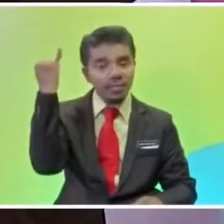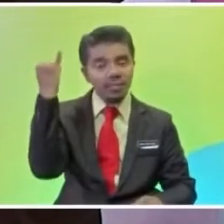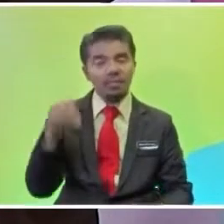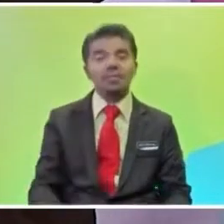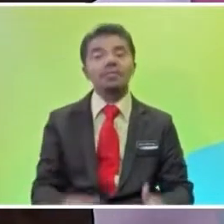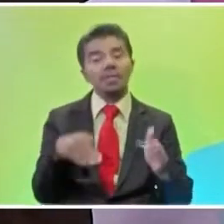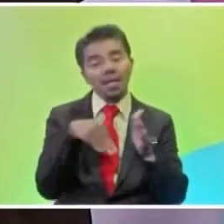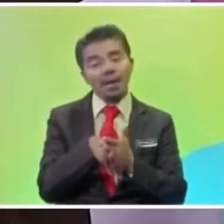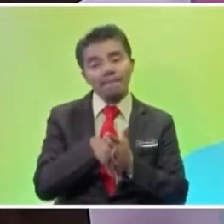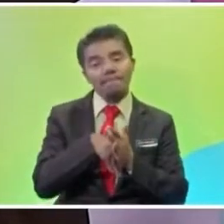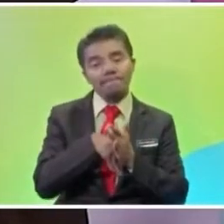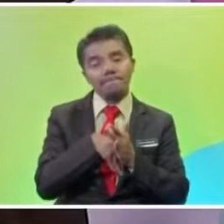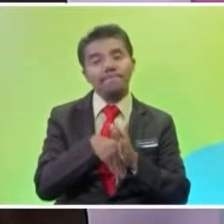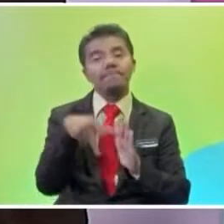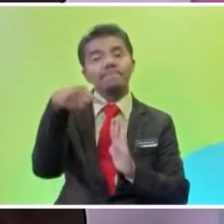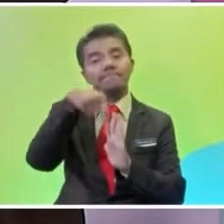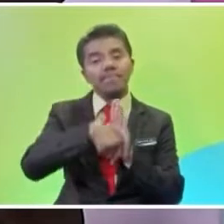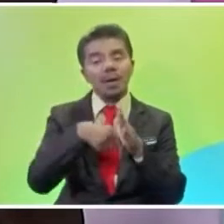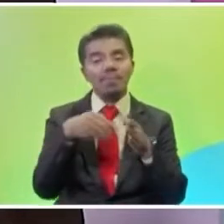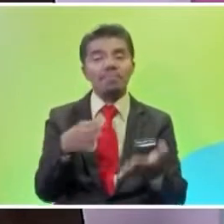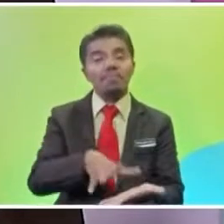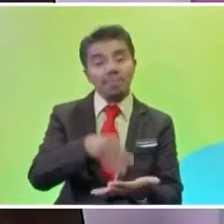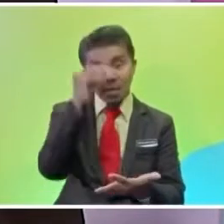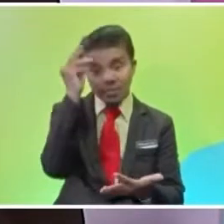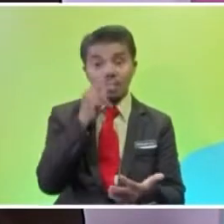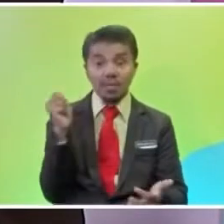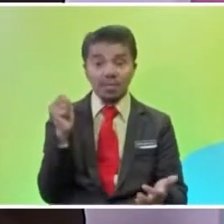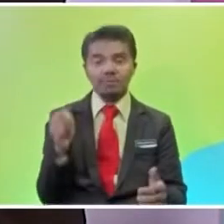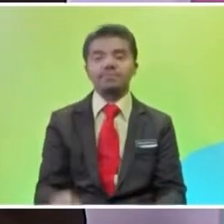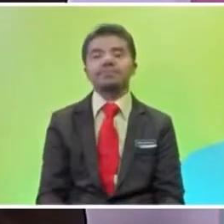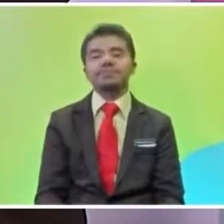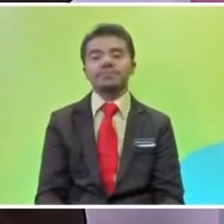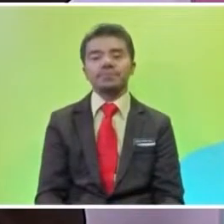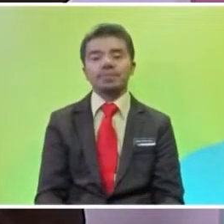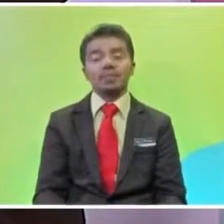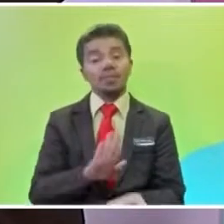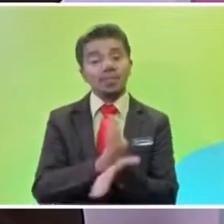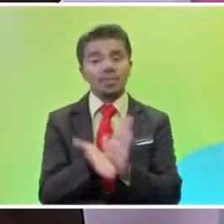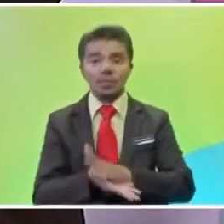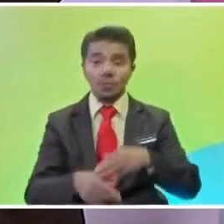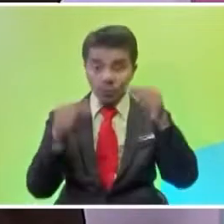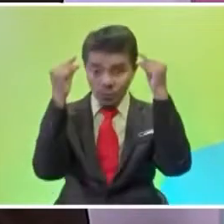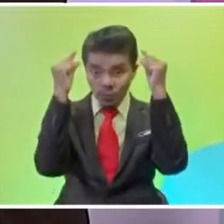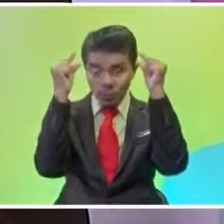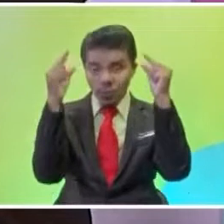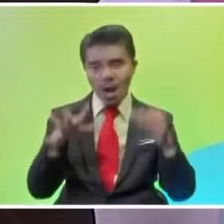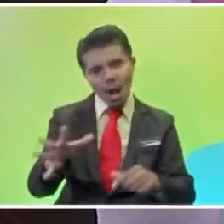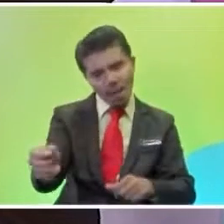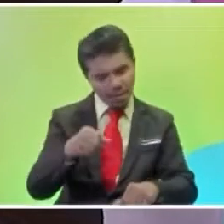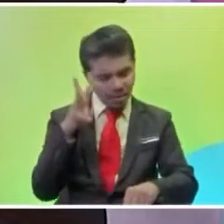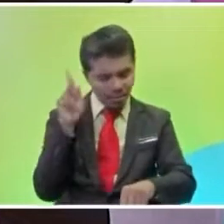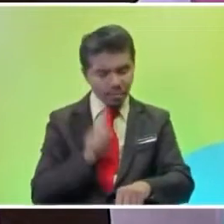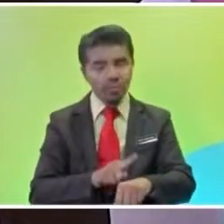jadi guru di luar sana ambil peluang ini gunakan sebaik-baiknya masih yang ada bersama dengan rambut ini kita